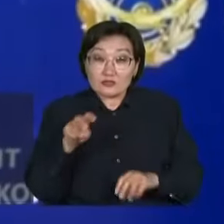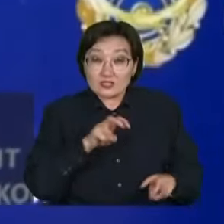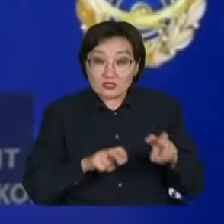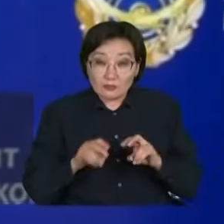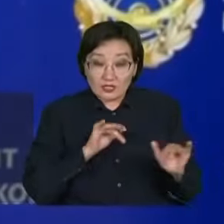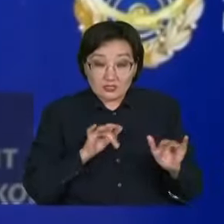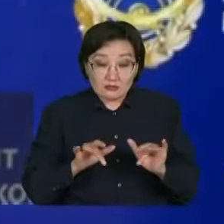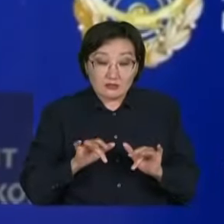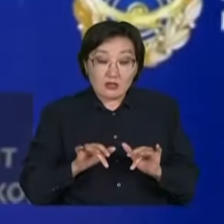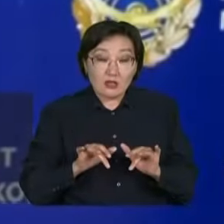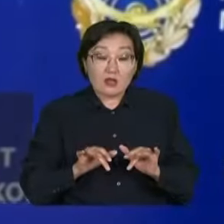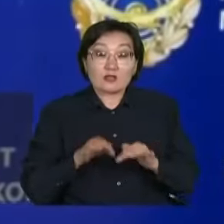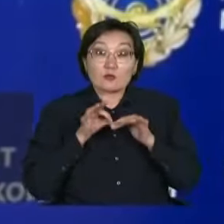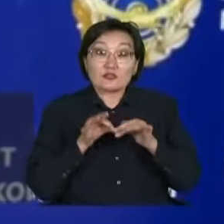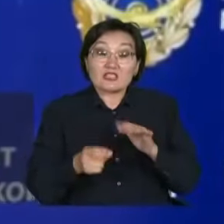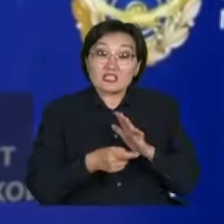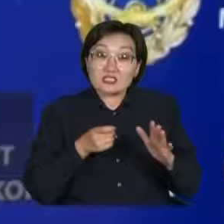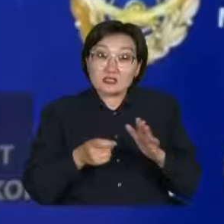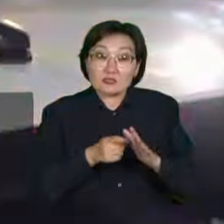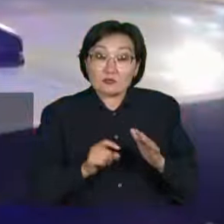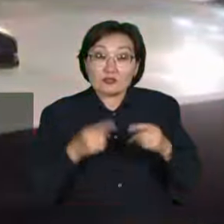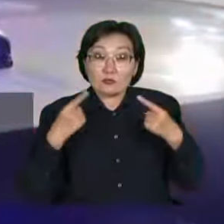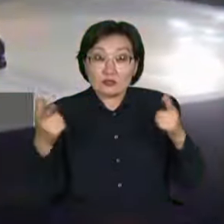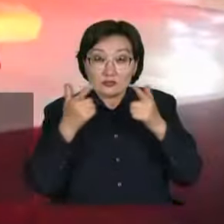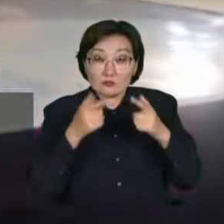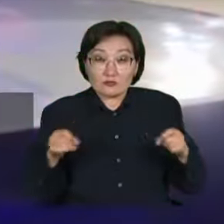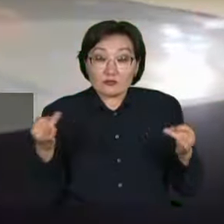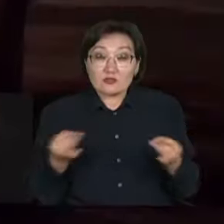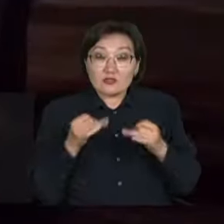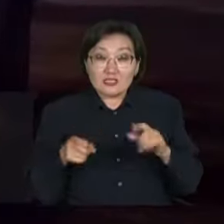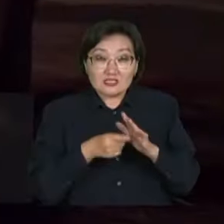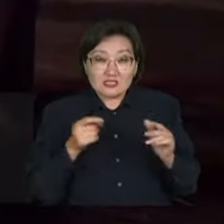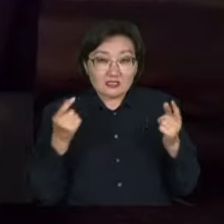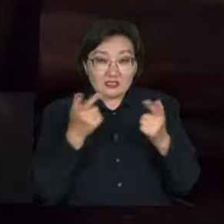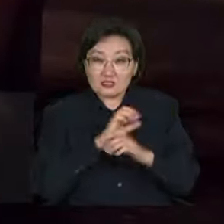оперативно-розыскные мероприятия, проводится расследование, иная информация в интересах следствия не разглашается.